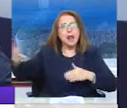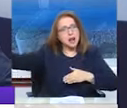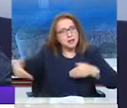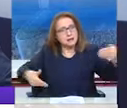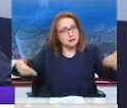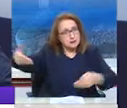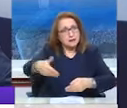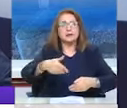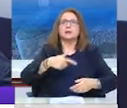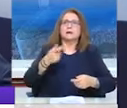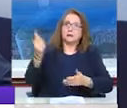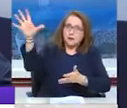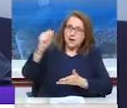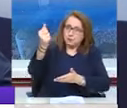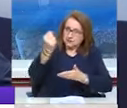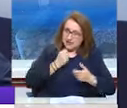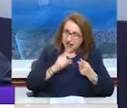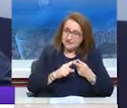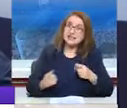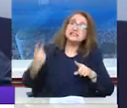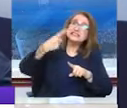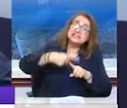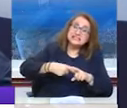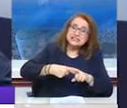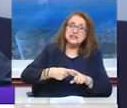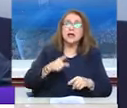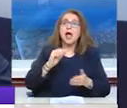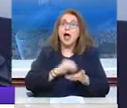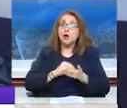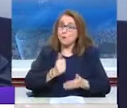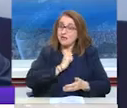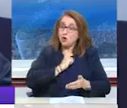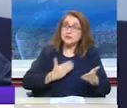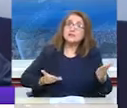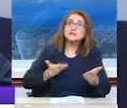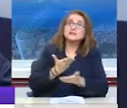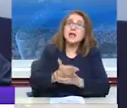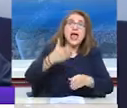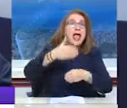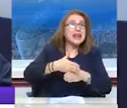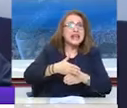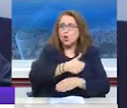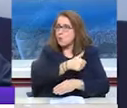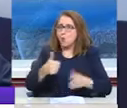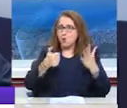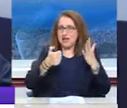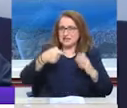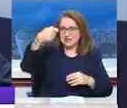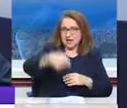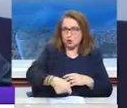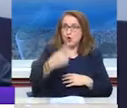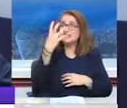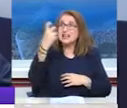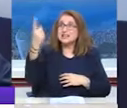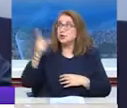κατοικίας τους για εργαζόμενους επιχειρήσεων που έκλεισαν από κρατική εντολή, όσο και για να λάβουν την αποζημίωση του ειδικού